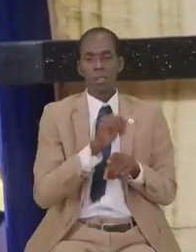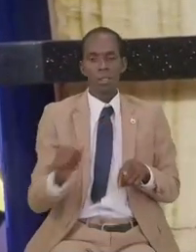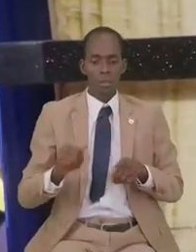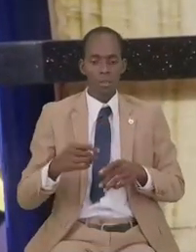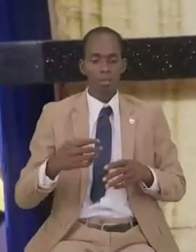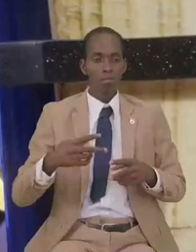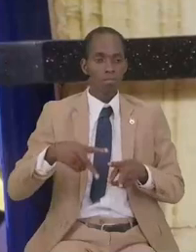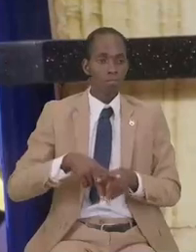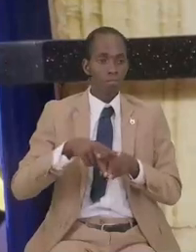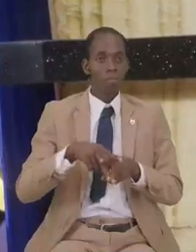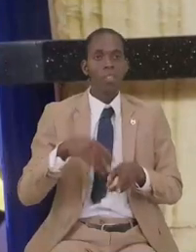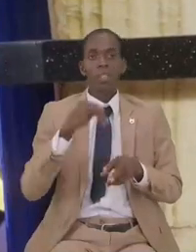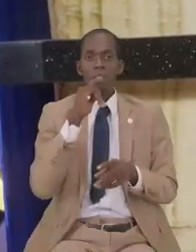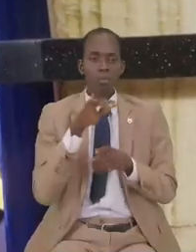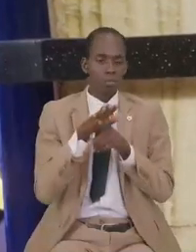gerbes.